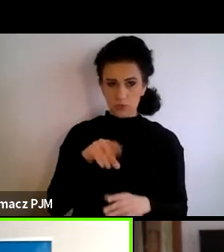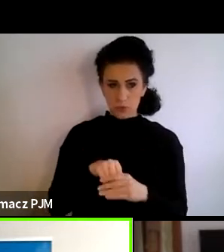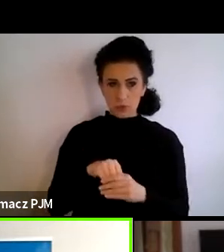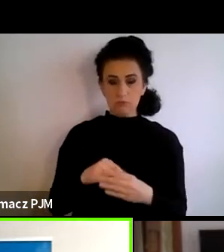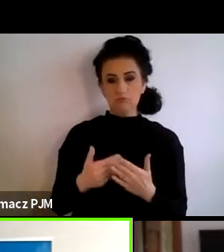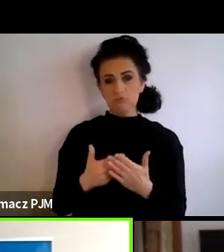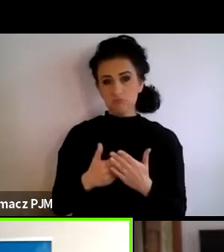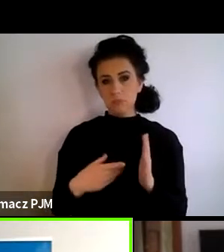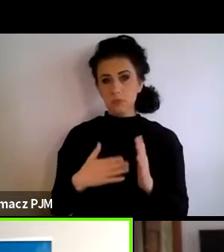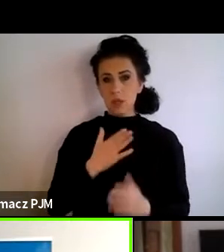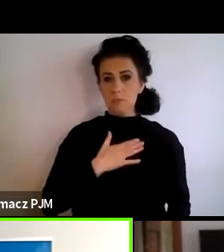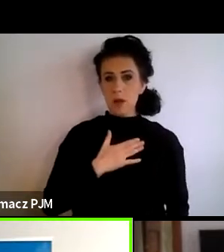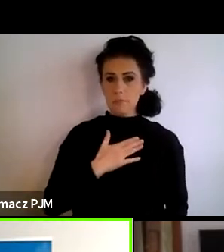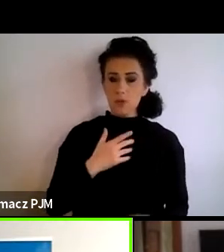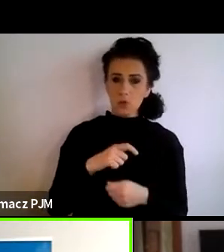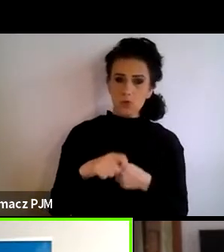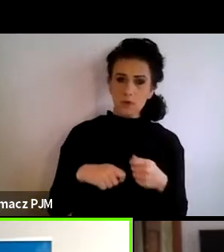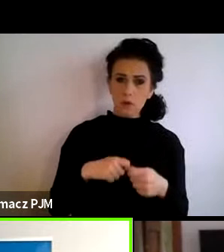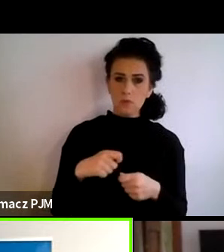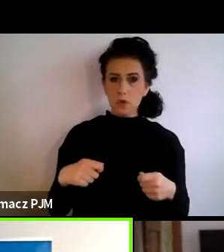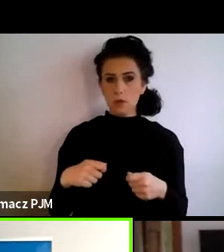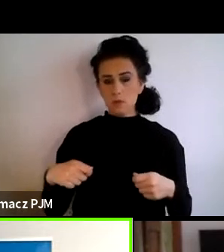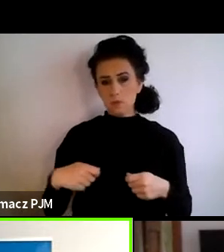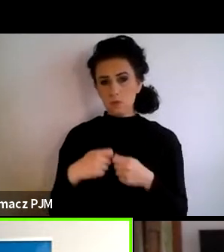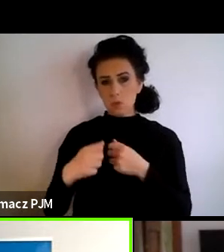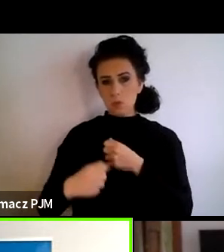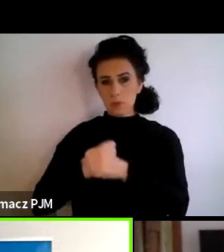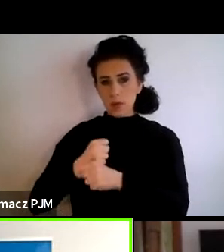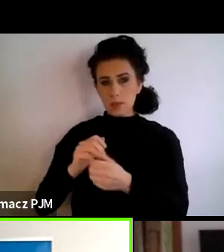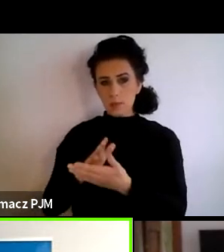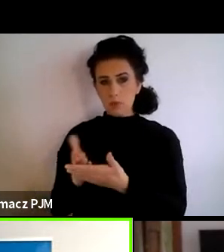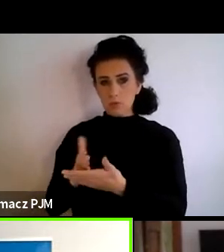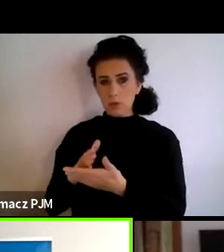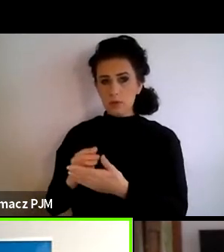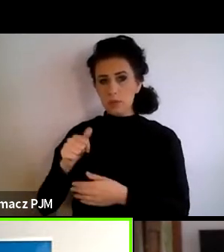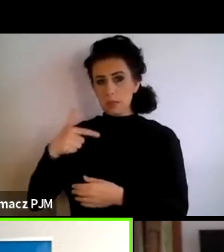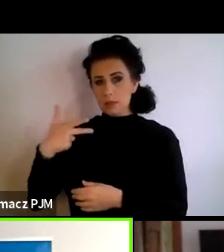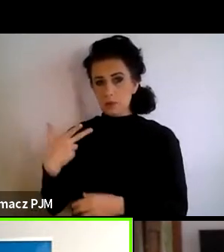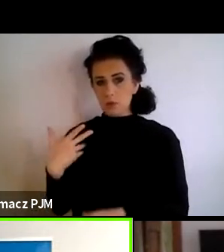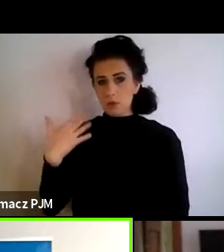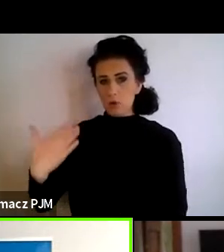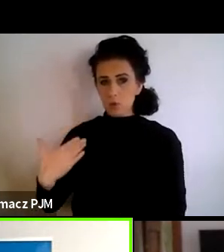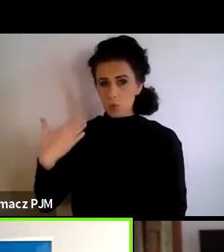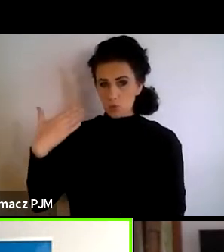mamy rozwiązanie współpracy pomiędzy kilkoma uczelniami